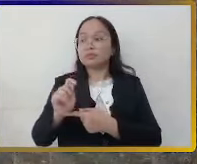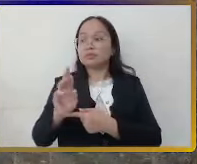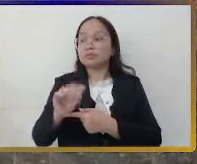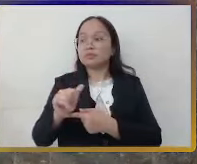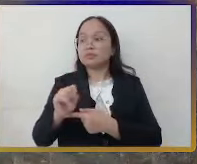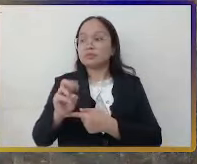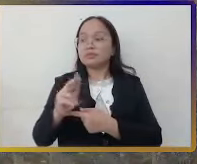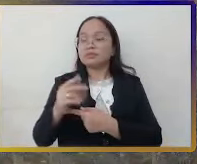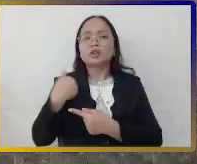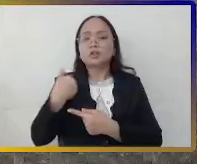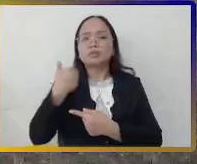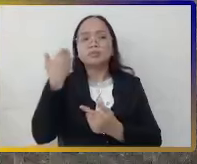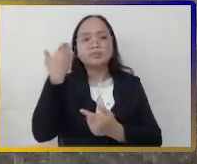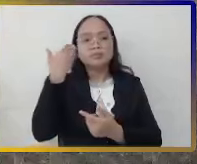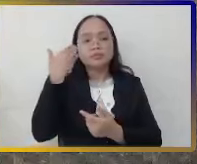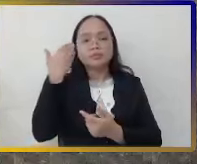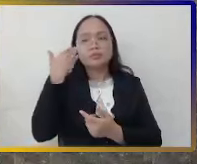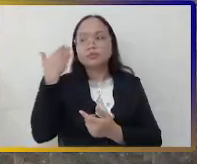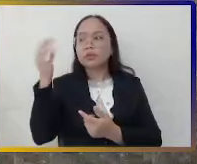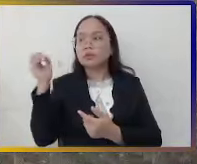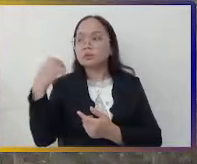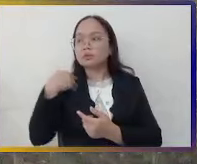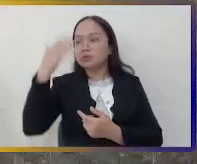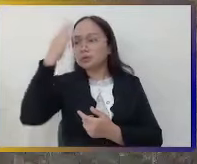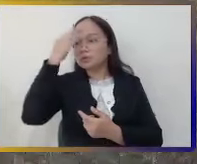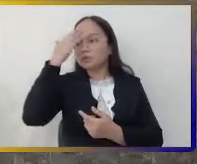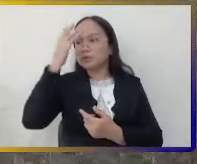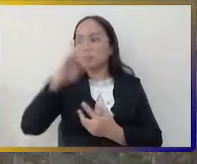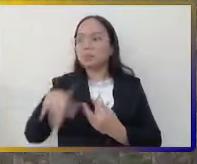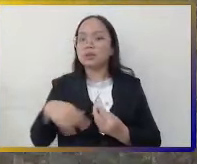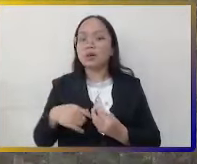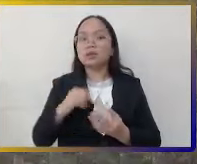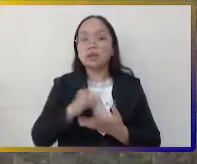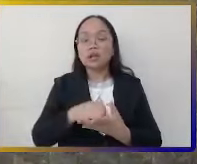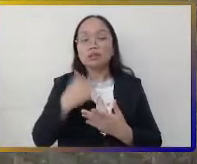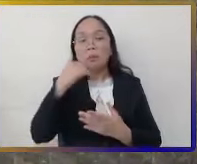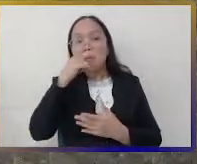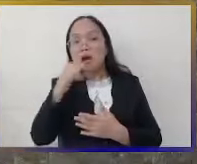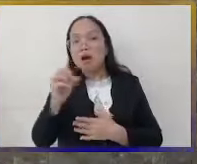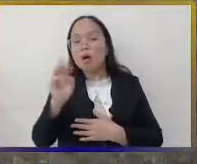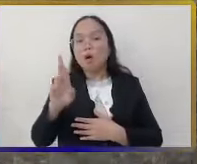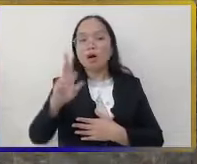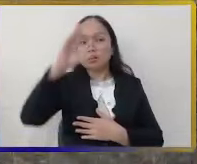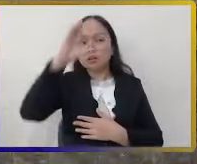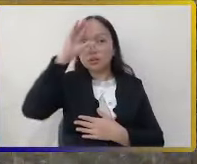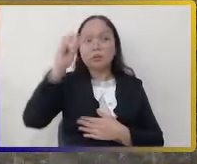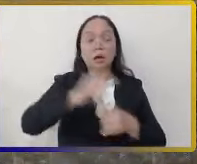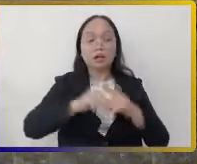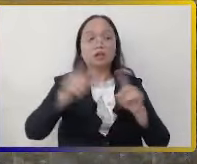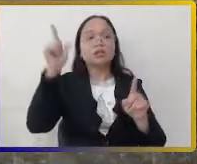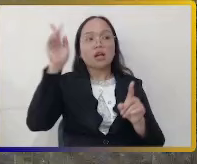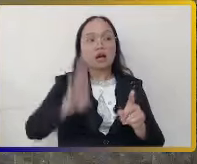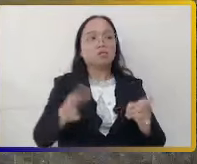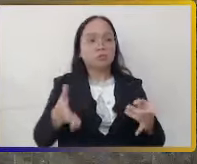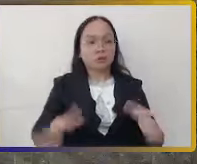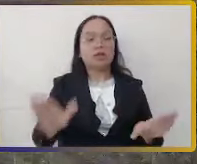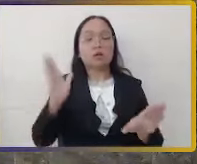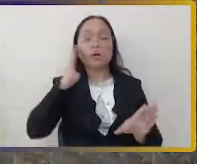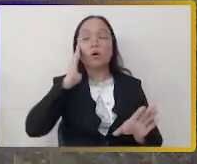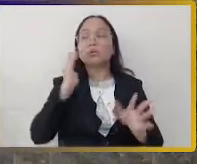pa naman malaman ng ultrasound kung yun ay babae o lalaki. Alam na ng Diyos na si Jeremiah yun.